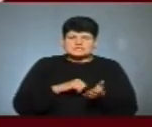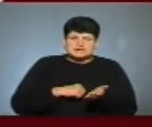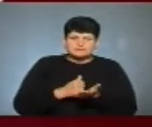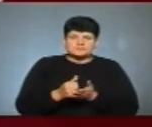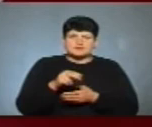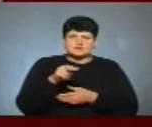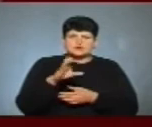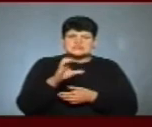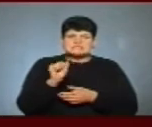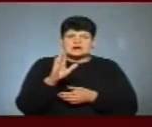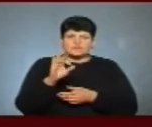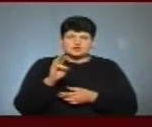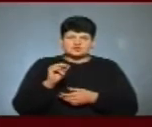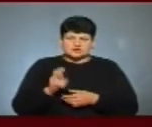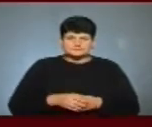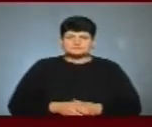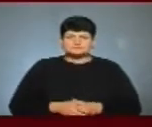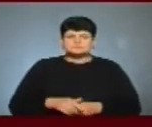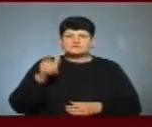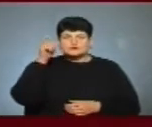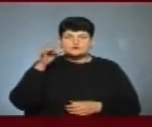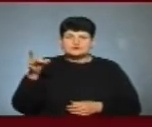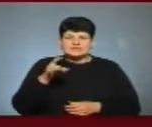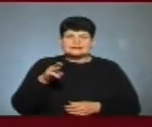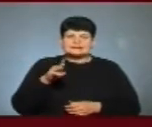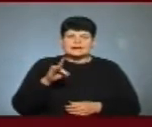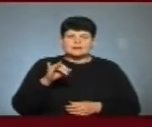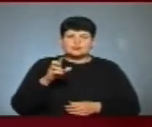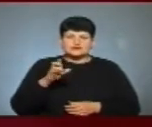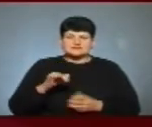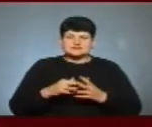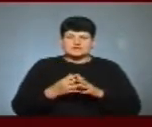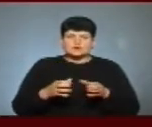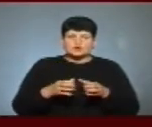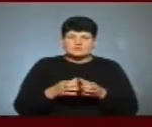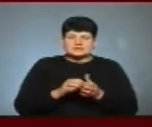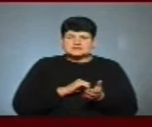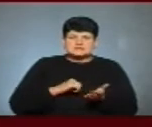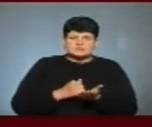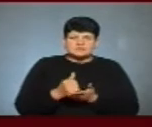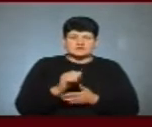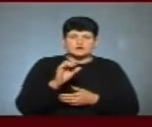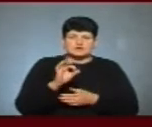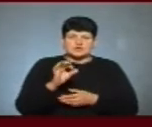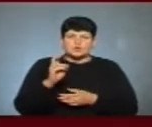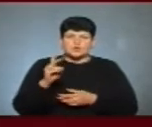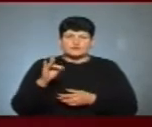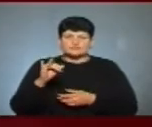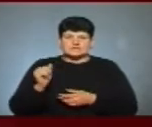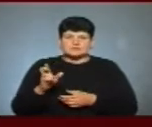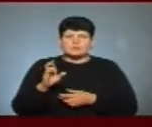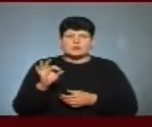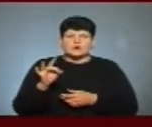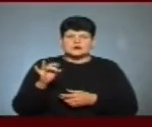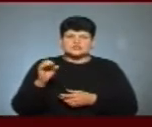Петро Савончак. У Чортківському районі в Требухівській сільській громаді переміг самовисуванець Олег Ковдрин. Борщівську міську